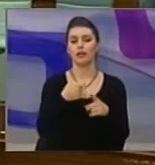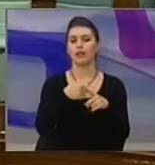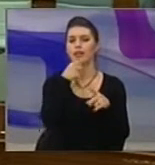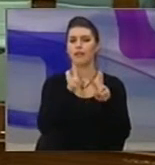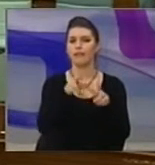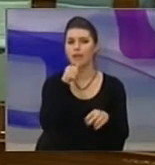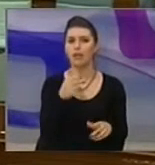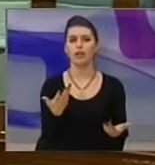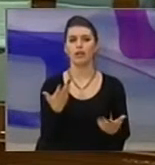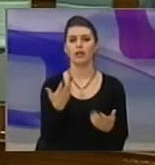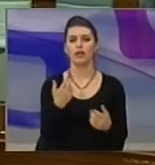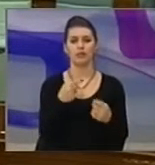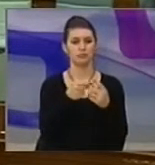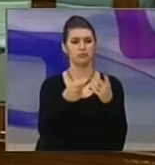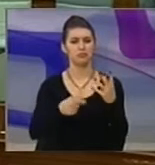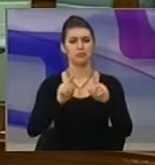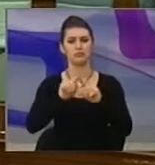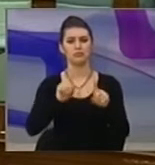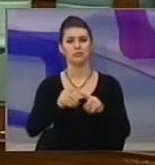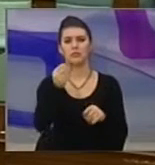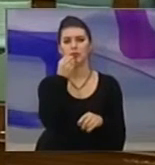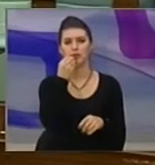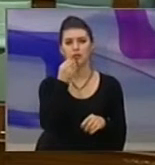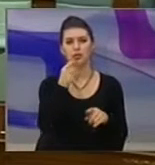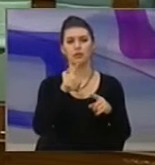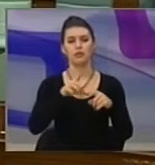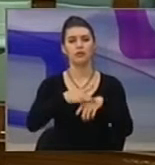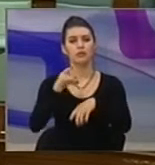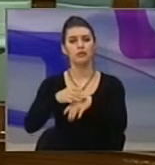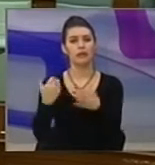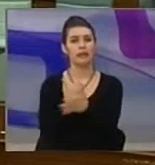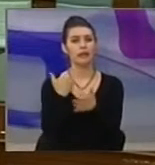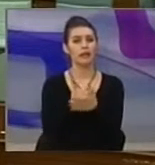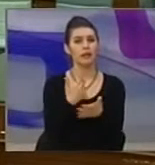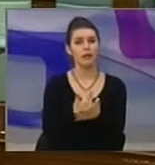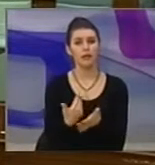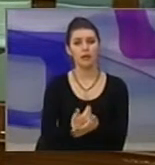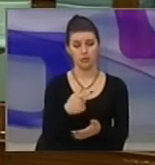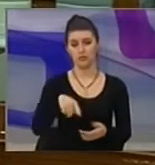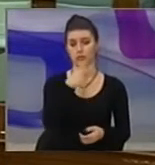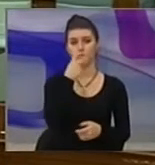shpargul paj kultivi I kërm str Dr pë të